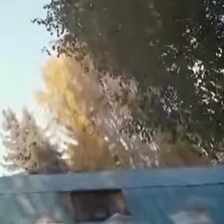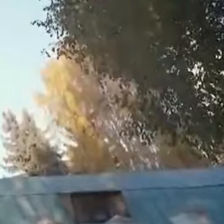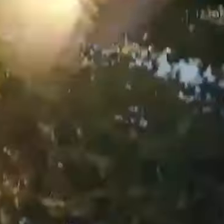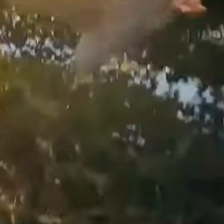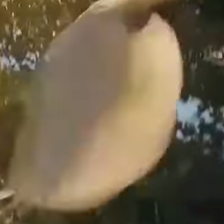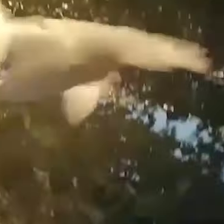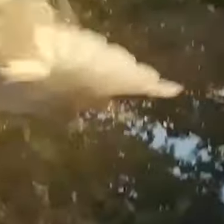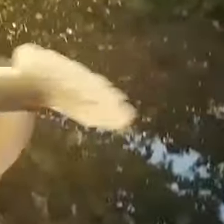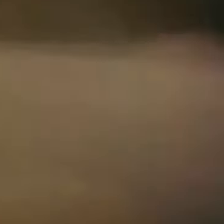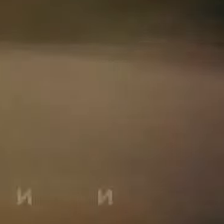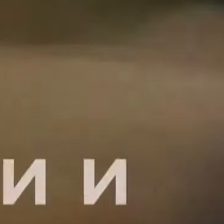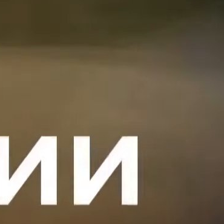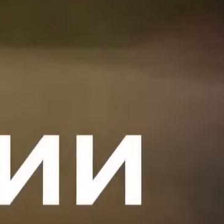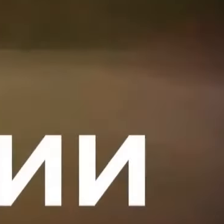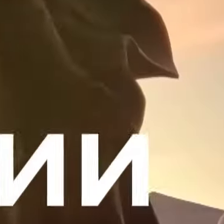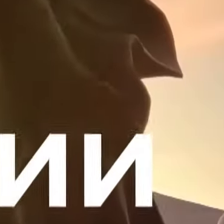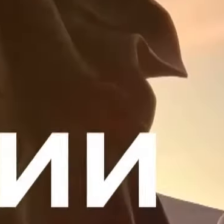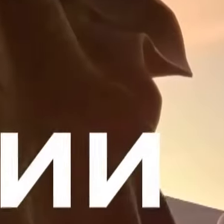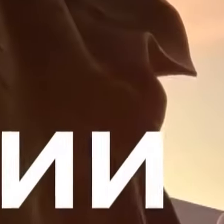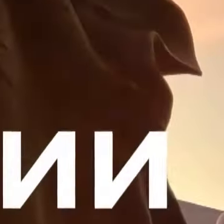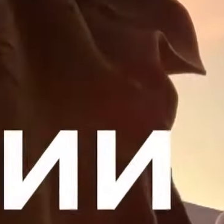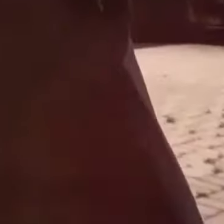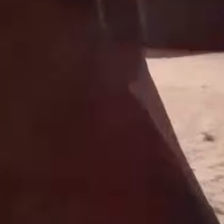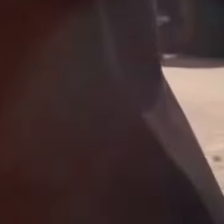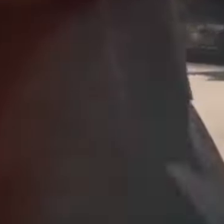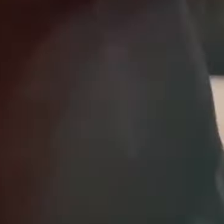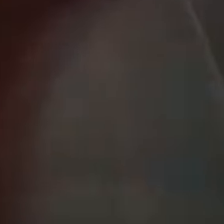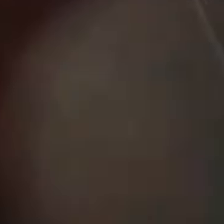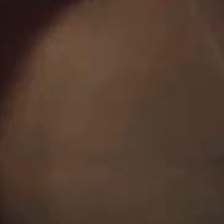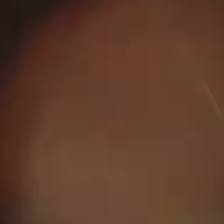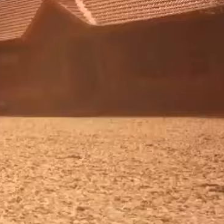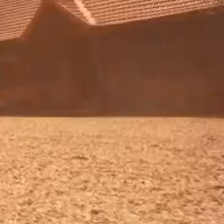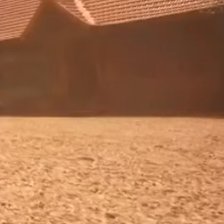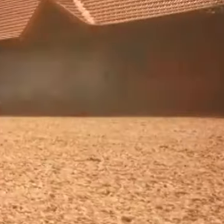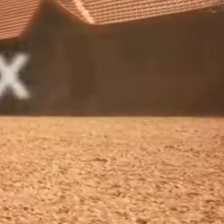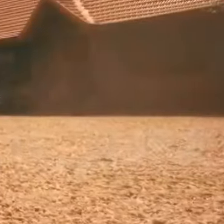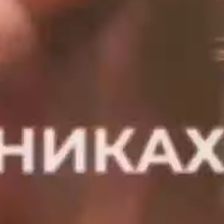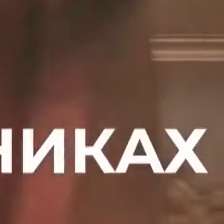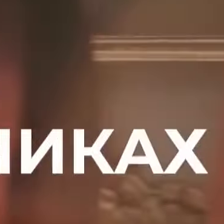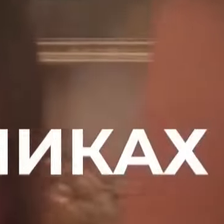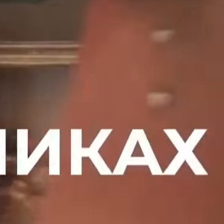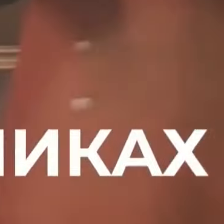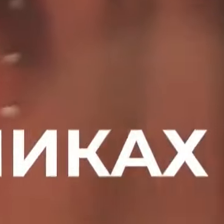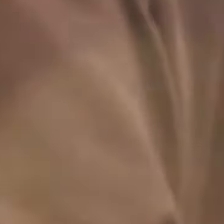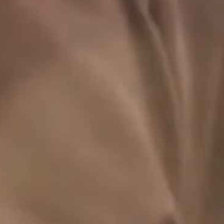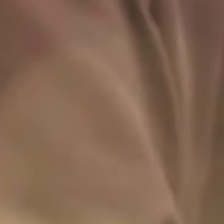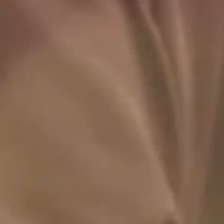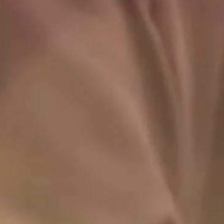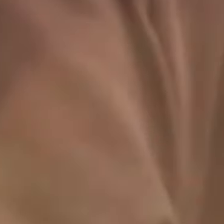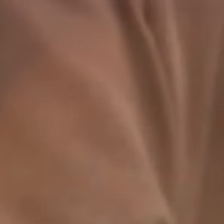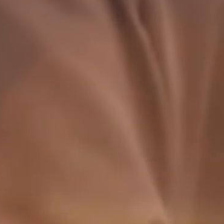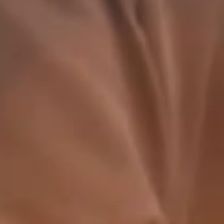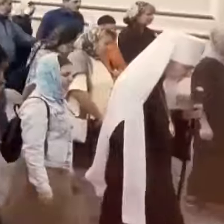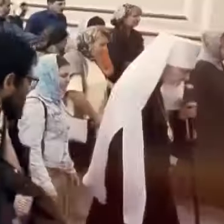Фильмы о Боге, о России, о нашей церкви, о наших праздниках